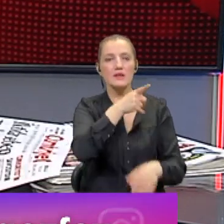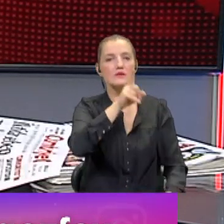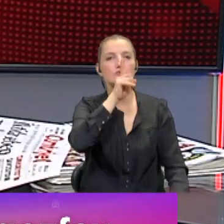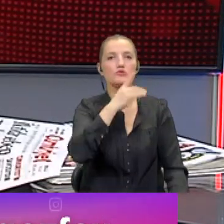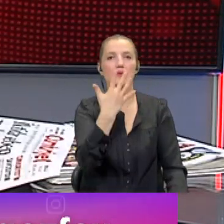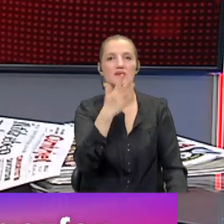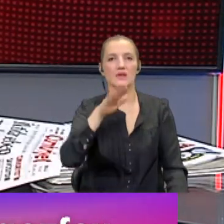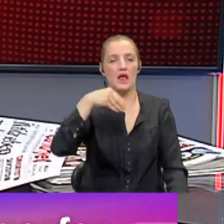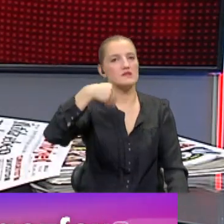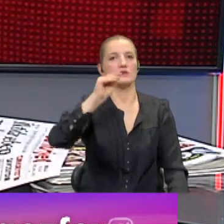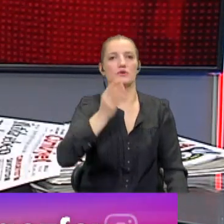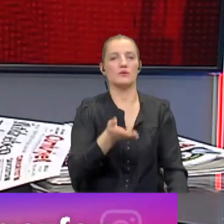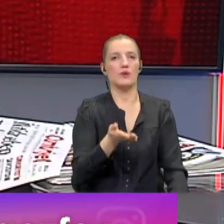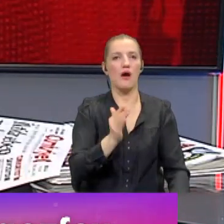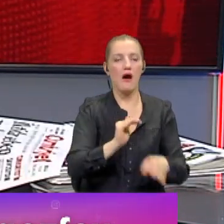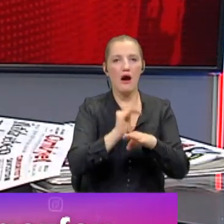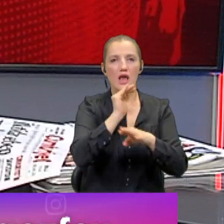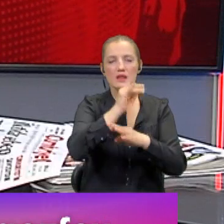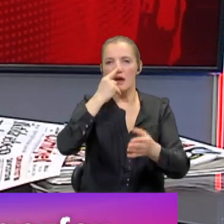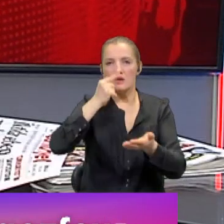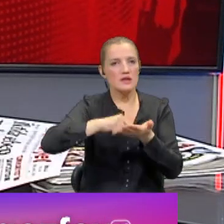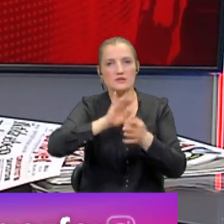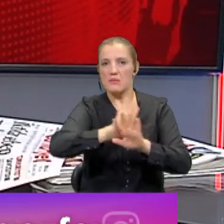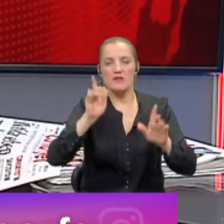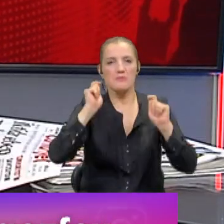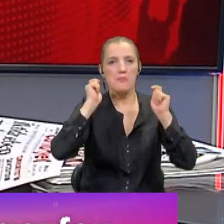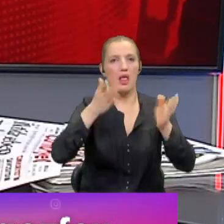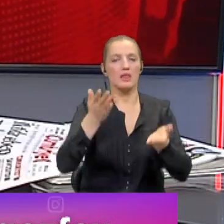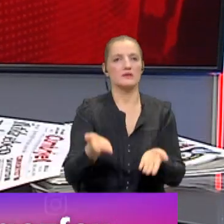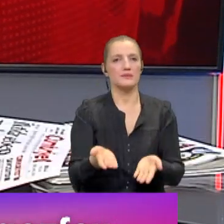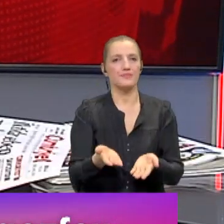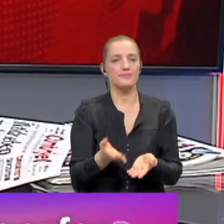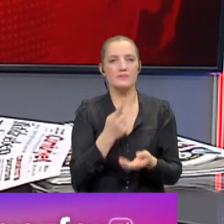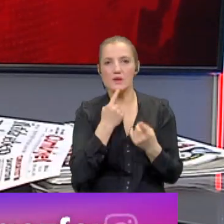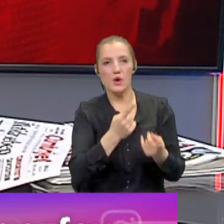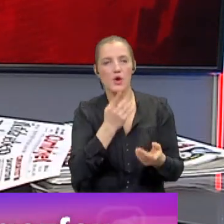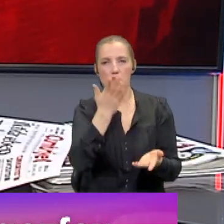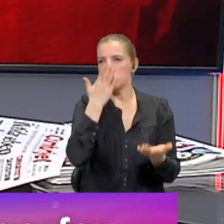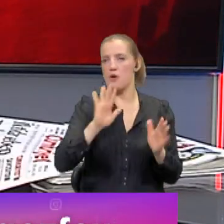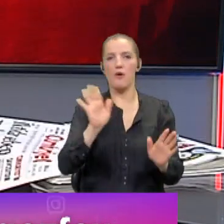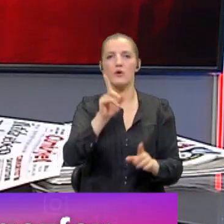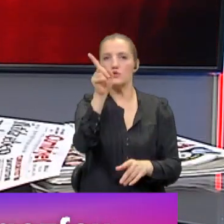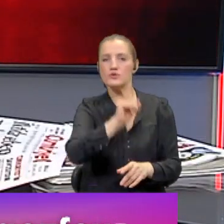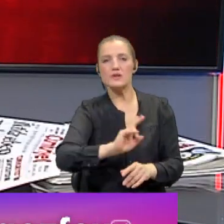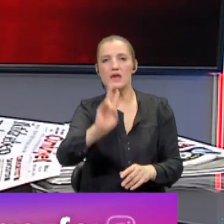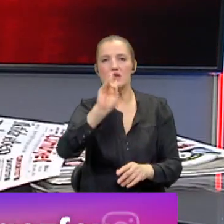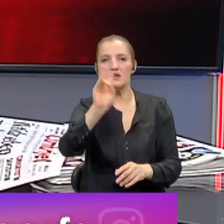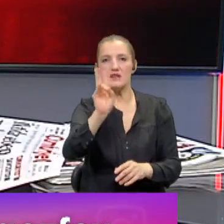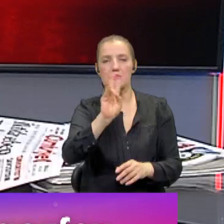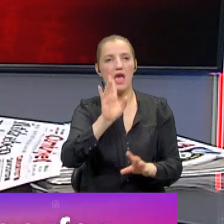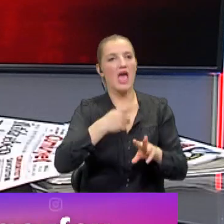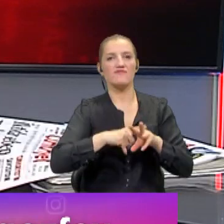105 liradan satılıyor Hayat inanılmaz pahalı ama deniliyor ki Yok canım yüzde 20121